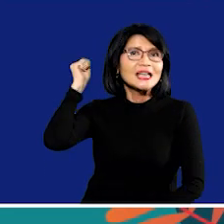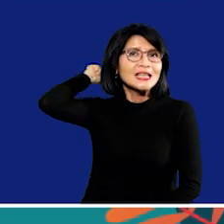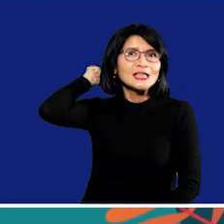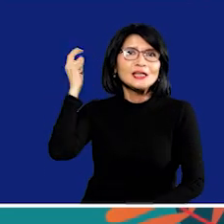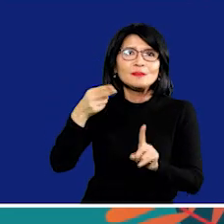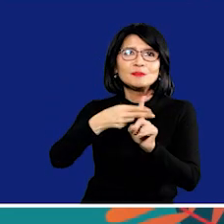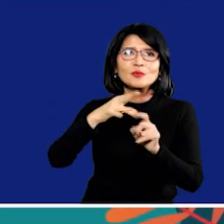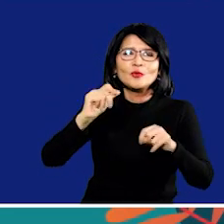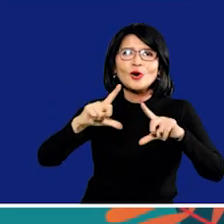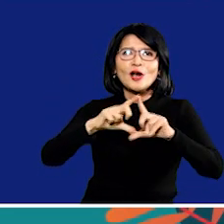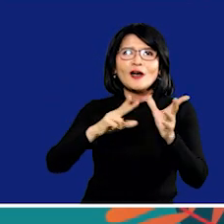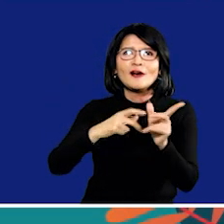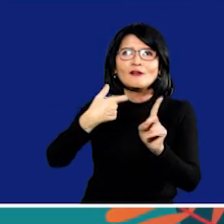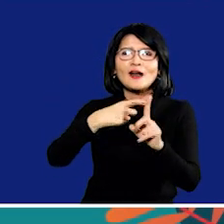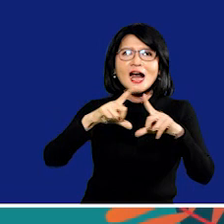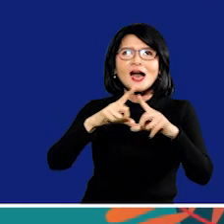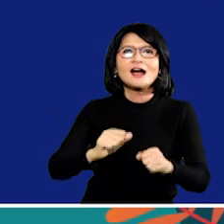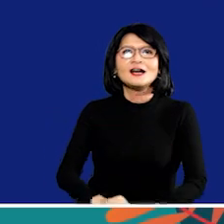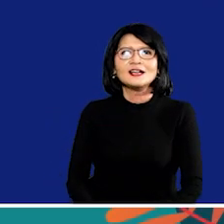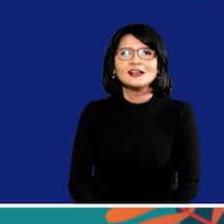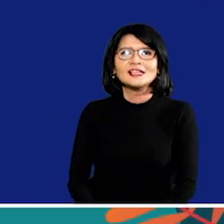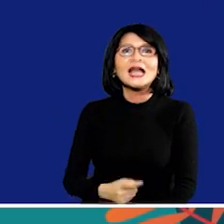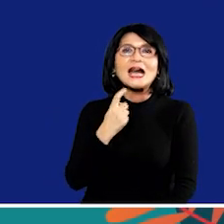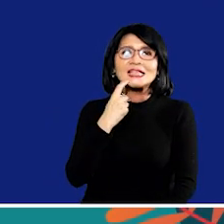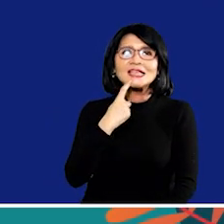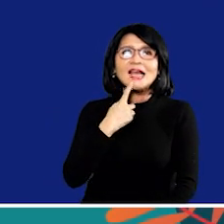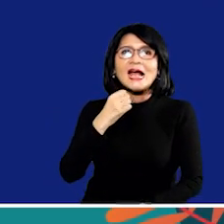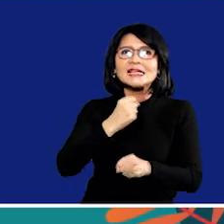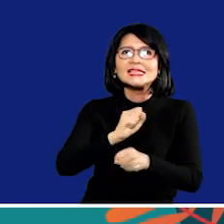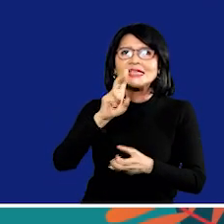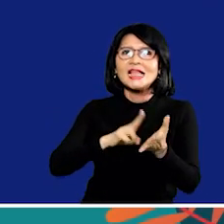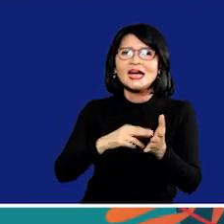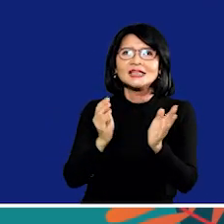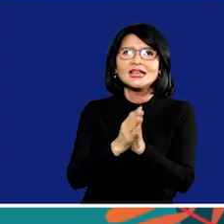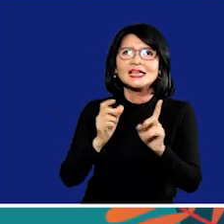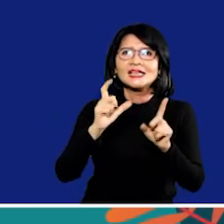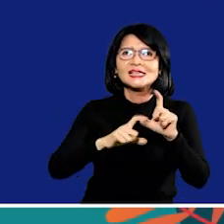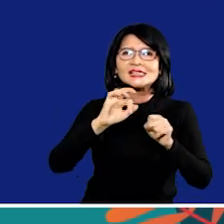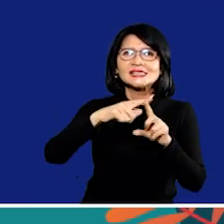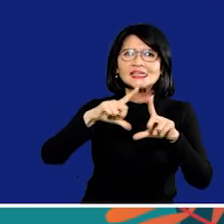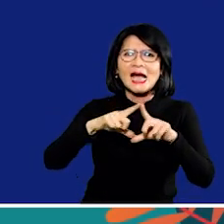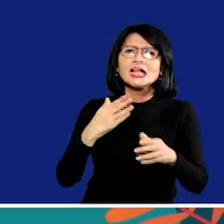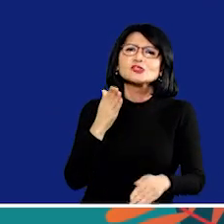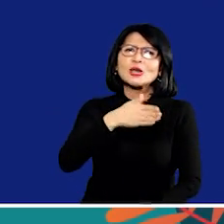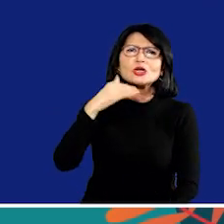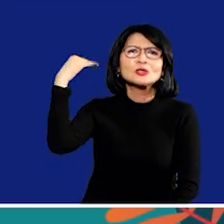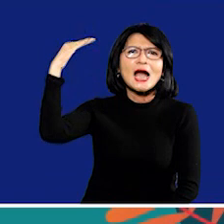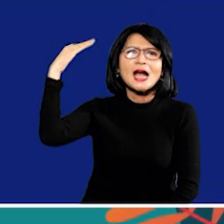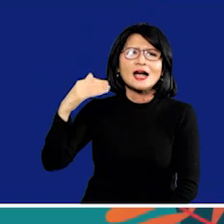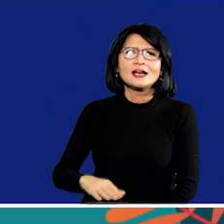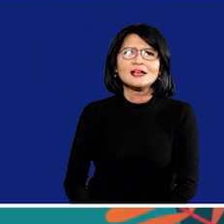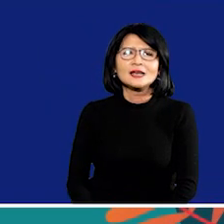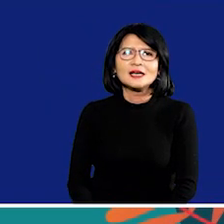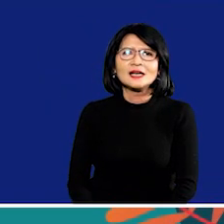ya, yang cerita tentang Gilang dan Sita itu kebetulan memang adiknya ini suka ngikutin kakaknya.